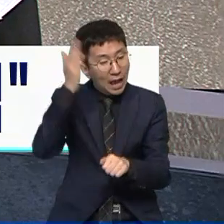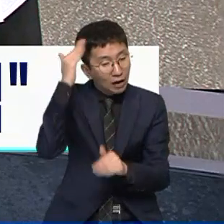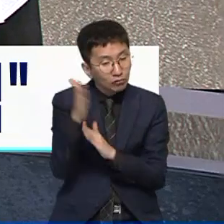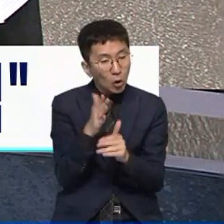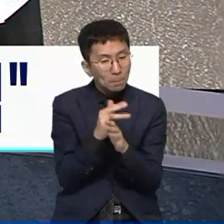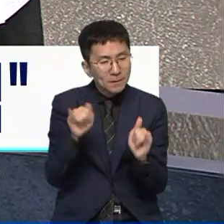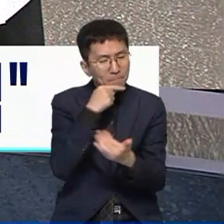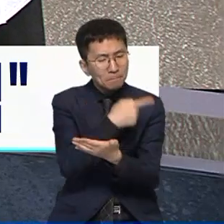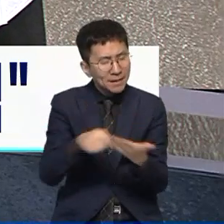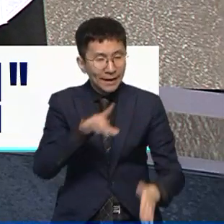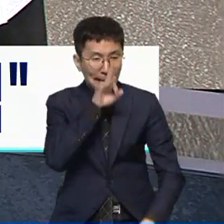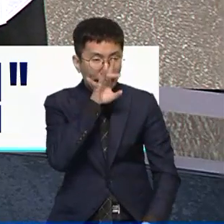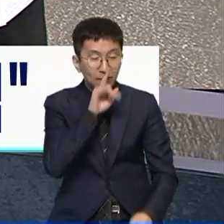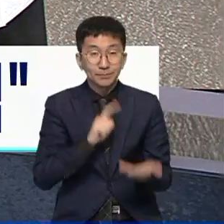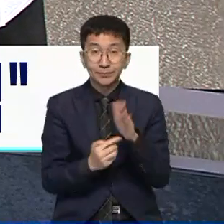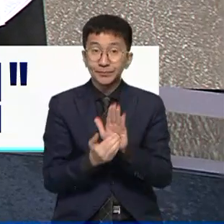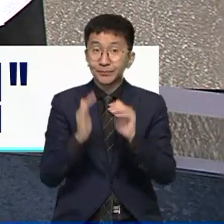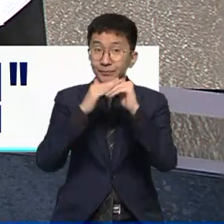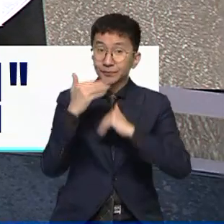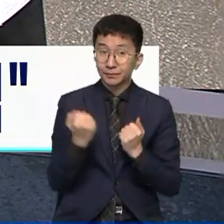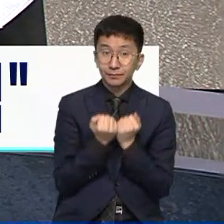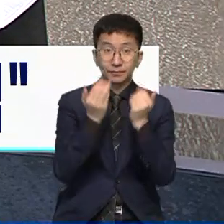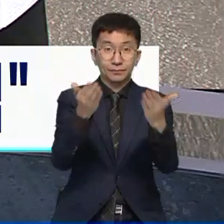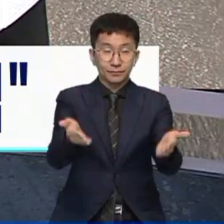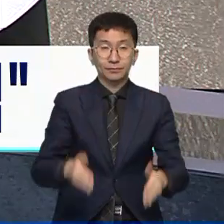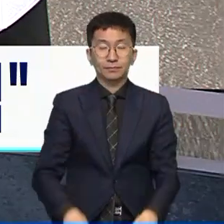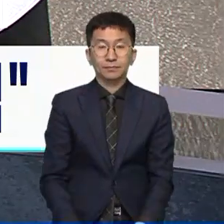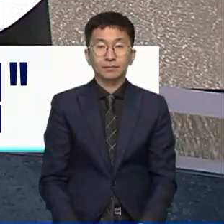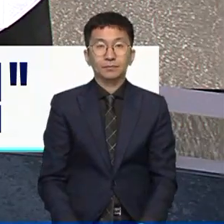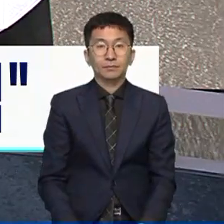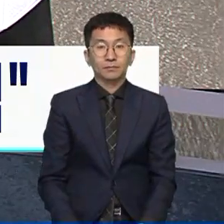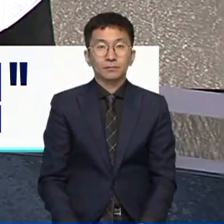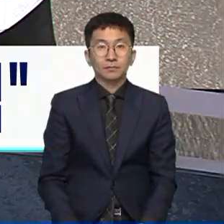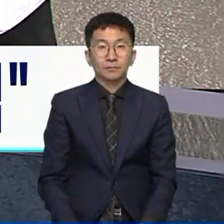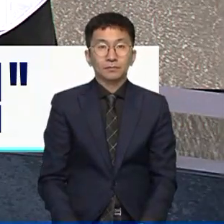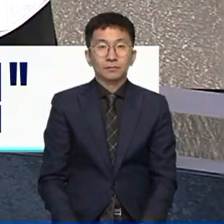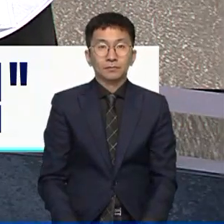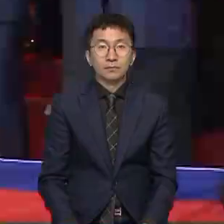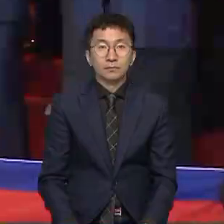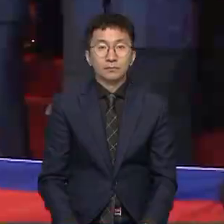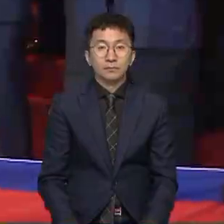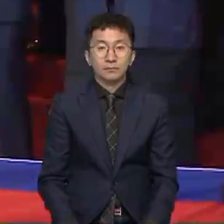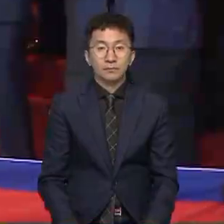한다고 말했습니다. 정치권 이야기는 원종진 기자가 취재했습니다.